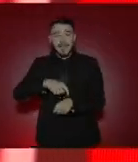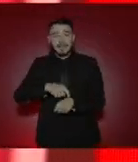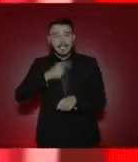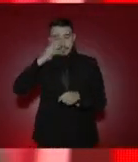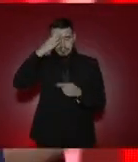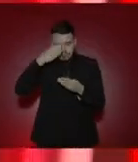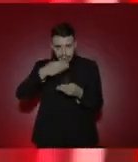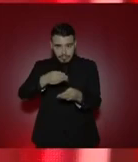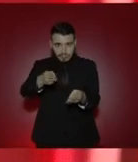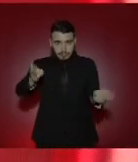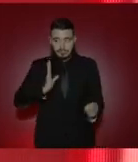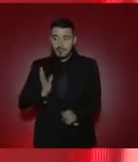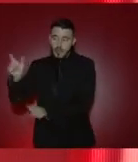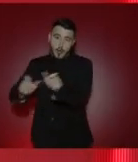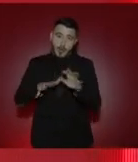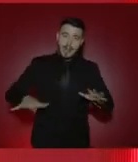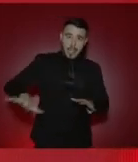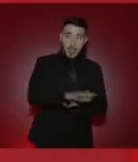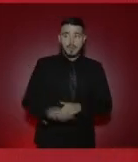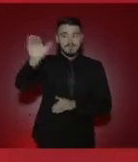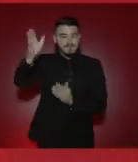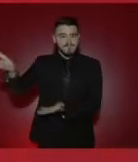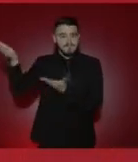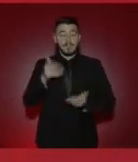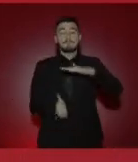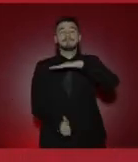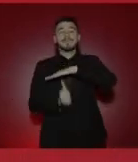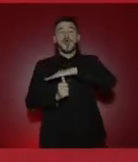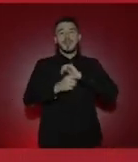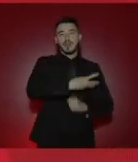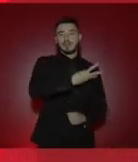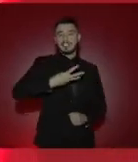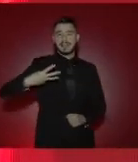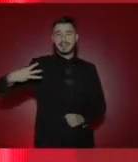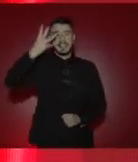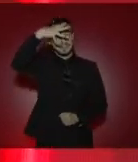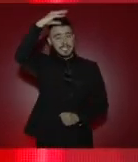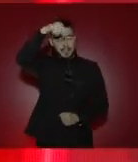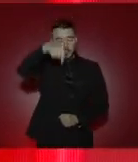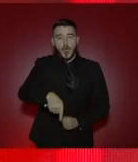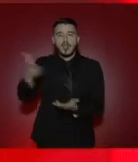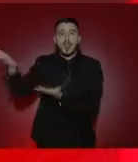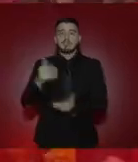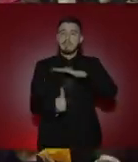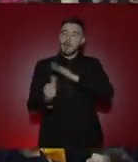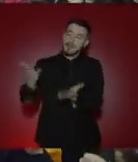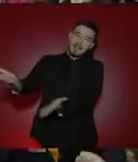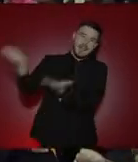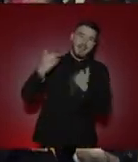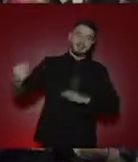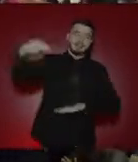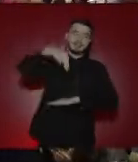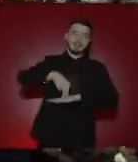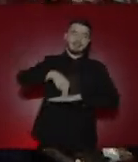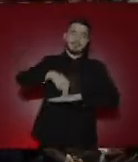λαό, καλώντας φυσικά στο βήμα τον πρόεδρο Αλέξη Τσίπρα, αμέσως τώρα. Πρόεδρε, έλα κοντά μας!